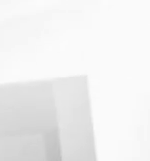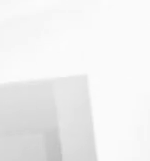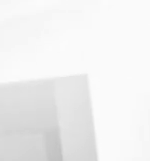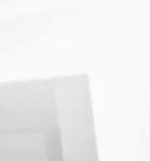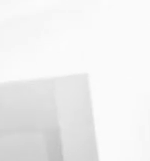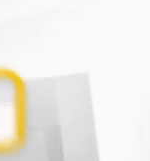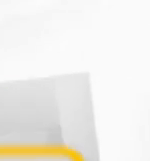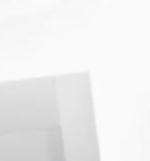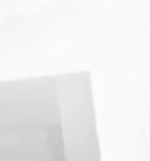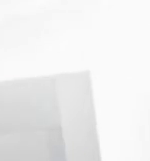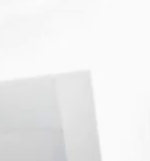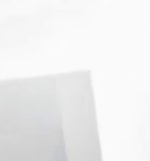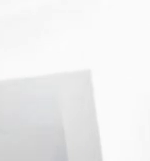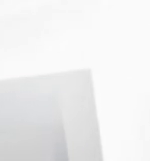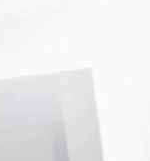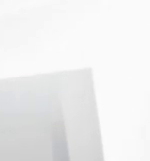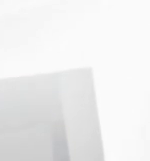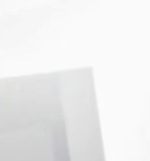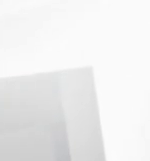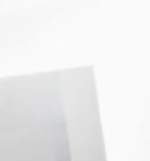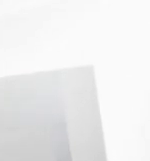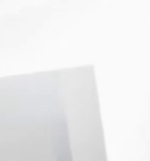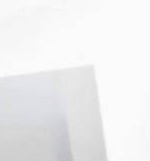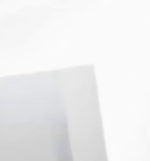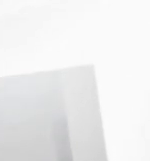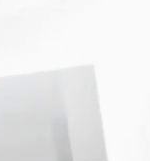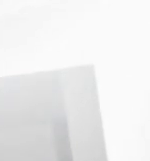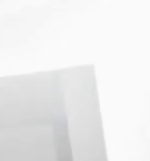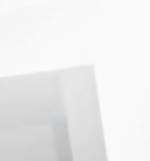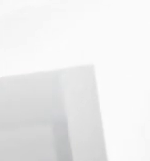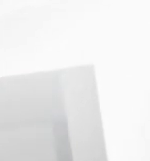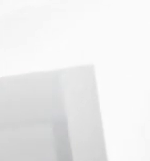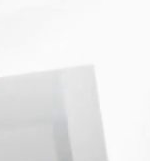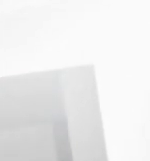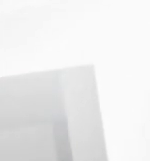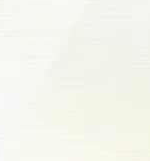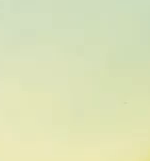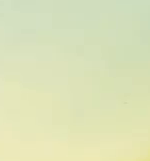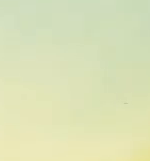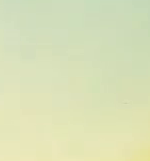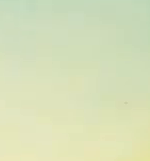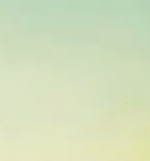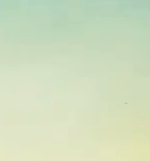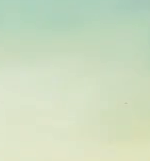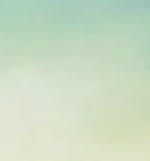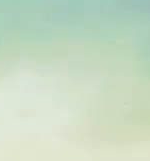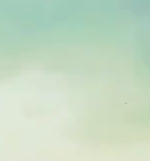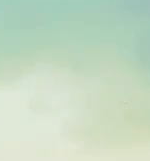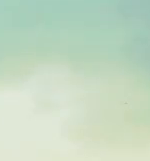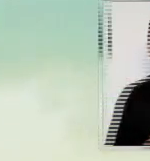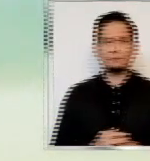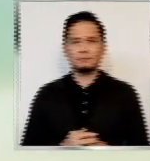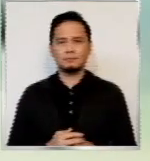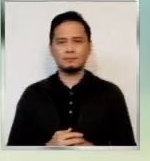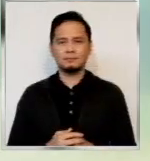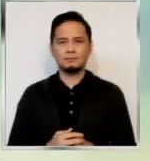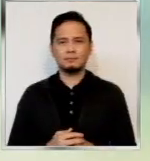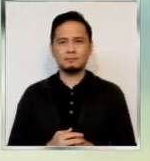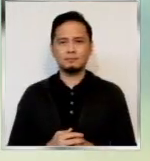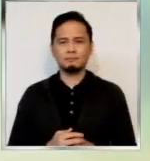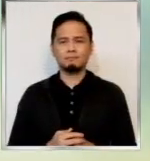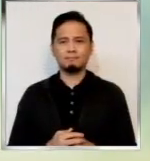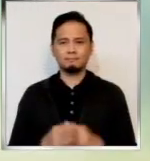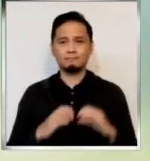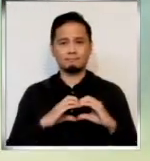panahon ng ekspertong totoo na Daniel Mangtani Cruz. Mga kapuso, wala pong bagyo ha,